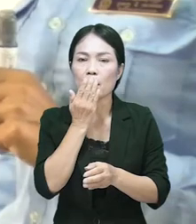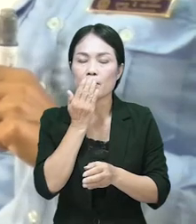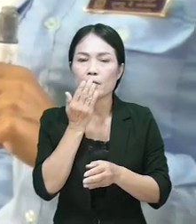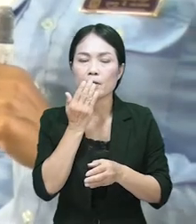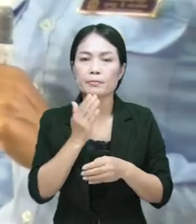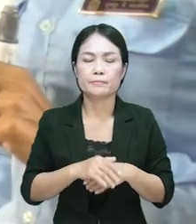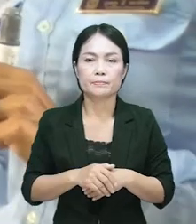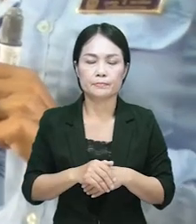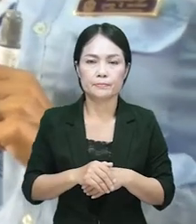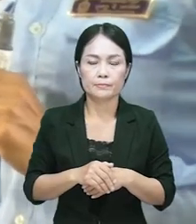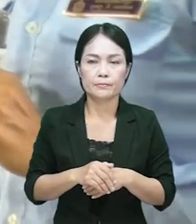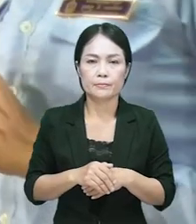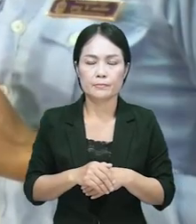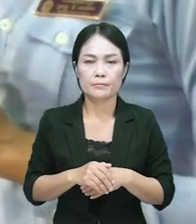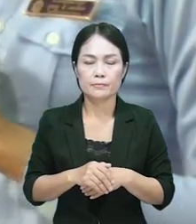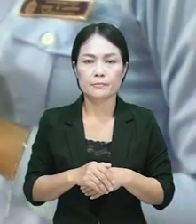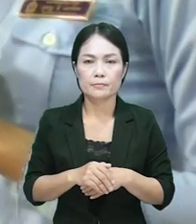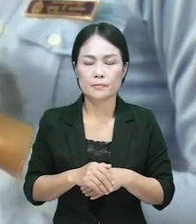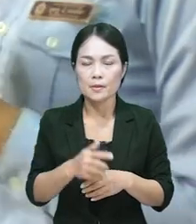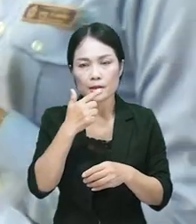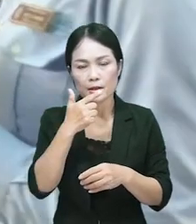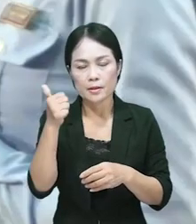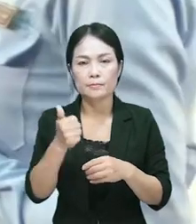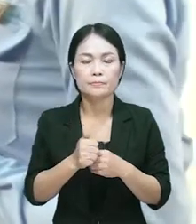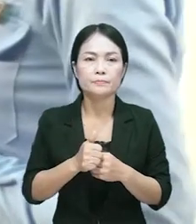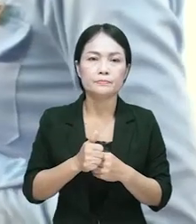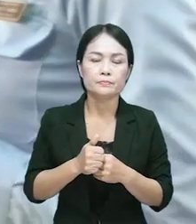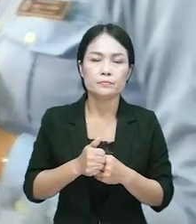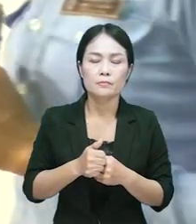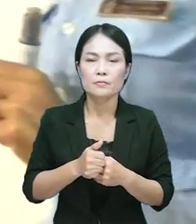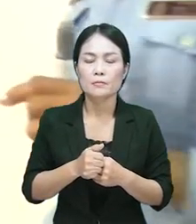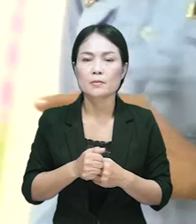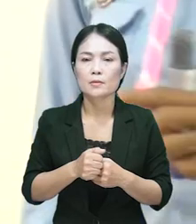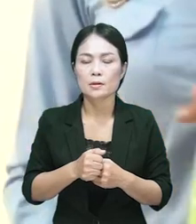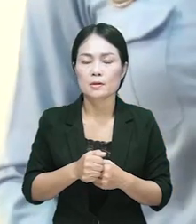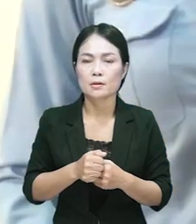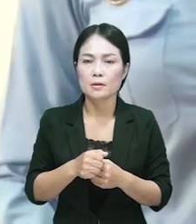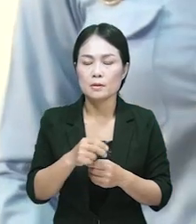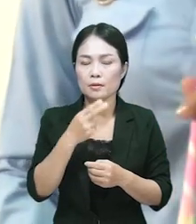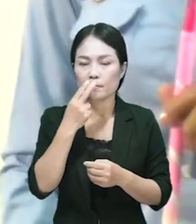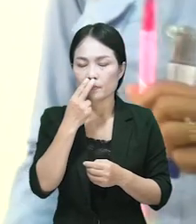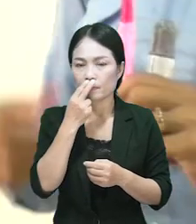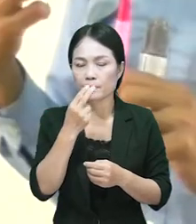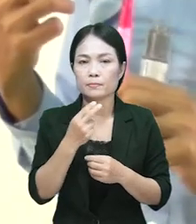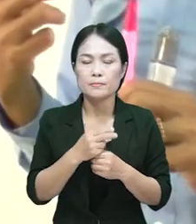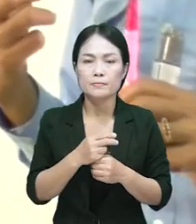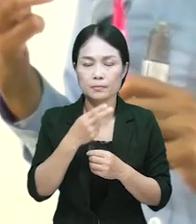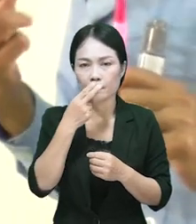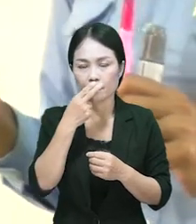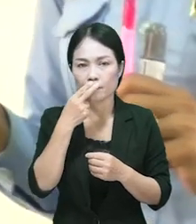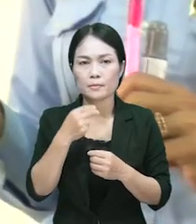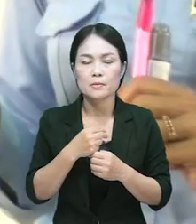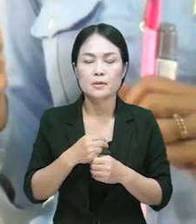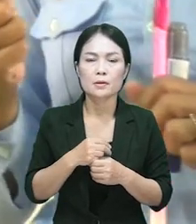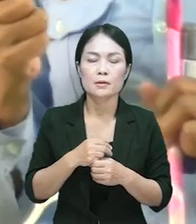លិតការ៉េមកៃហ៎ចាឆ្ងាញ់ទេណាកងូកូនស្គាល់ពាក្យកងូអត់កូនចាចឹង